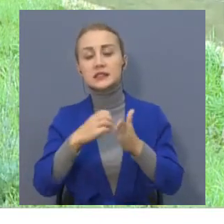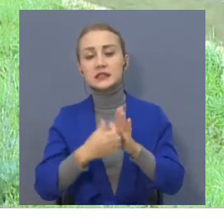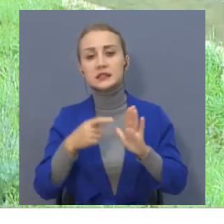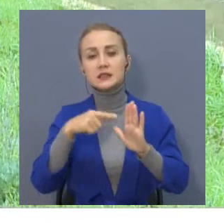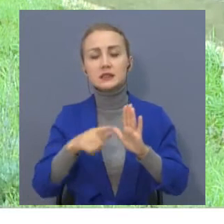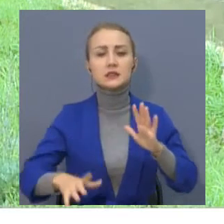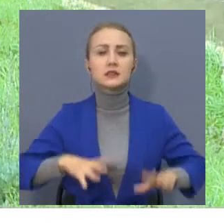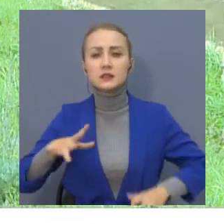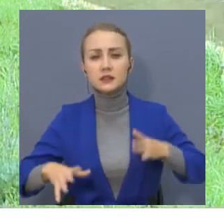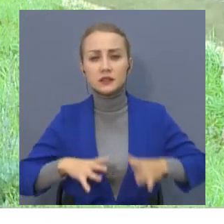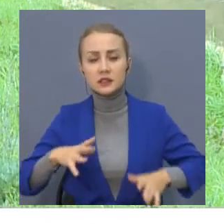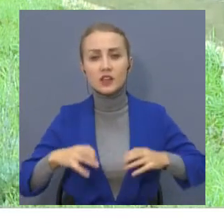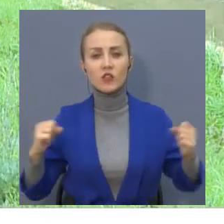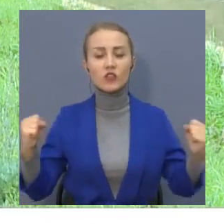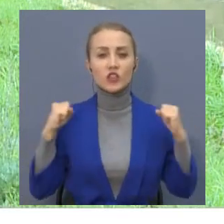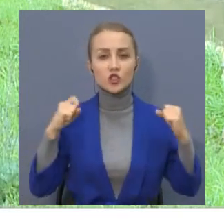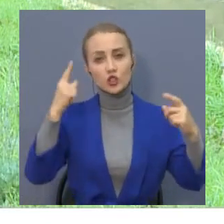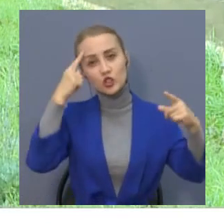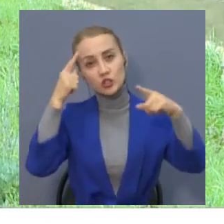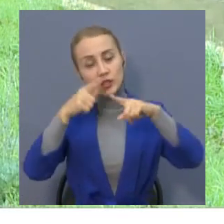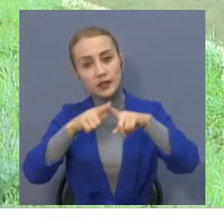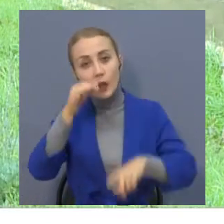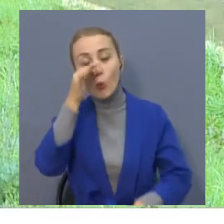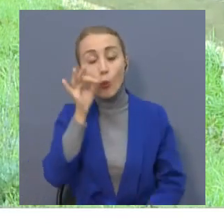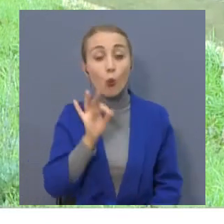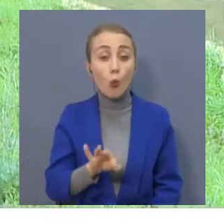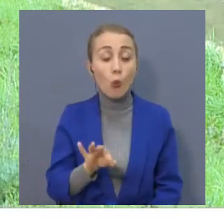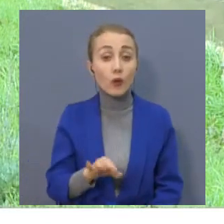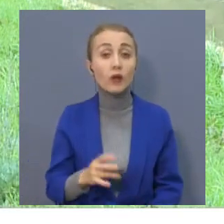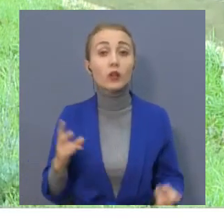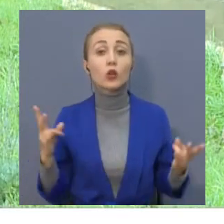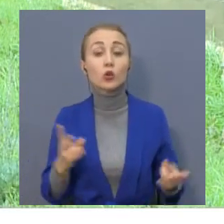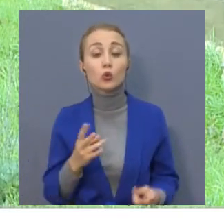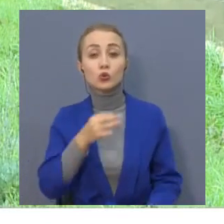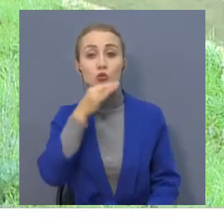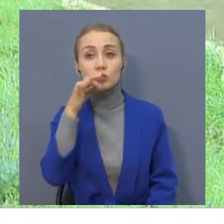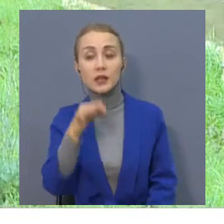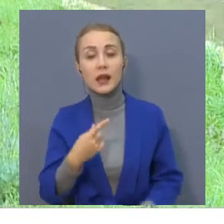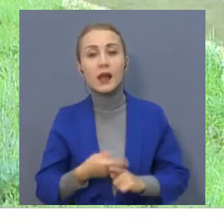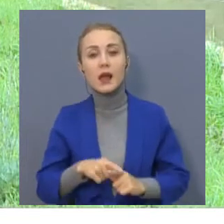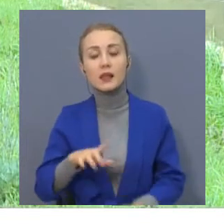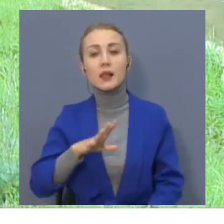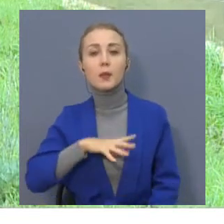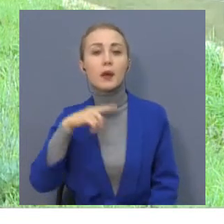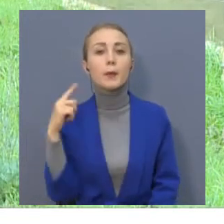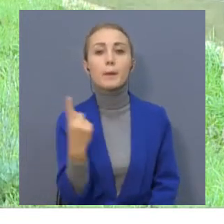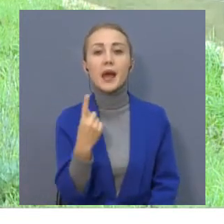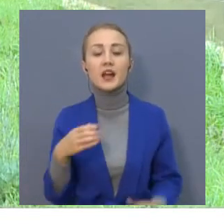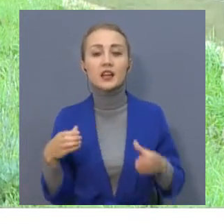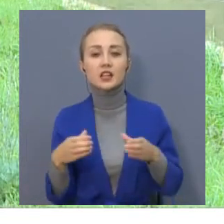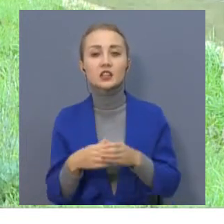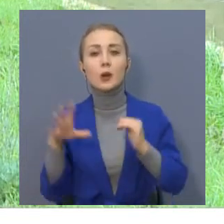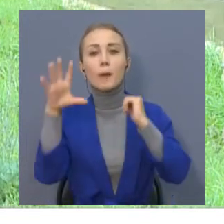еліміздің және алыс-жақын шетелдердің құрама командалары оқу-жаттығу жиындарын өткізеді. Және талай-талай халықаралық жарыстарда осы